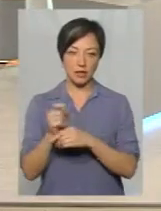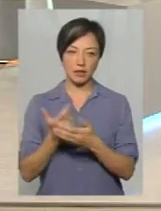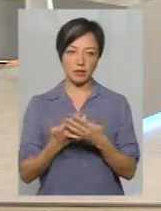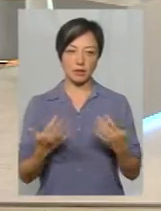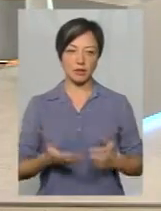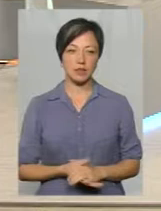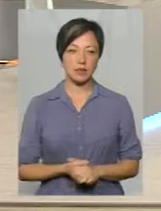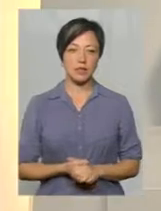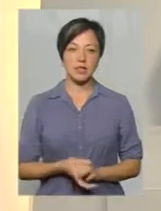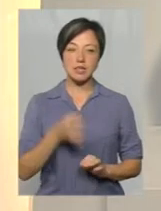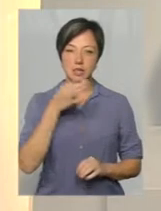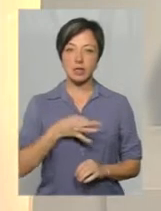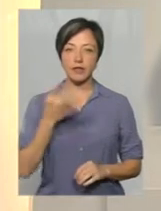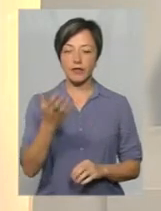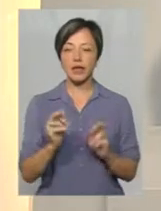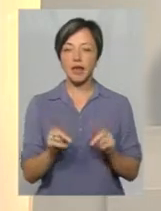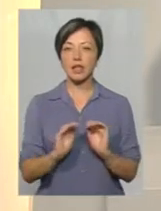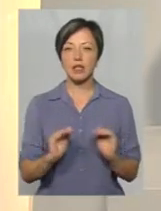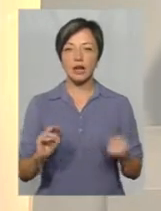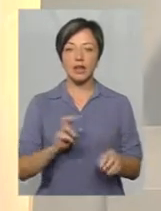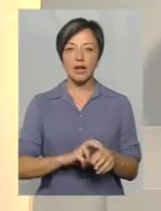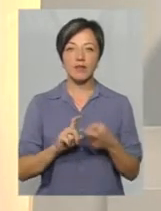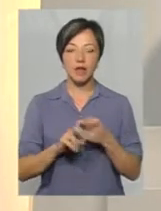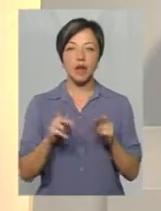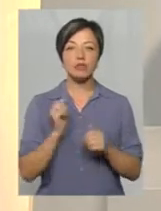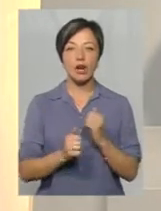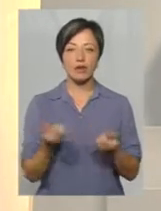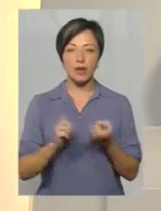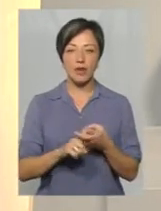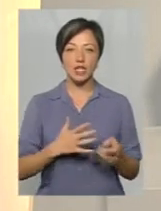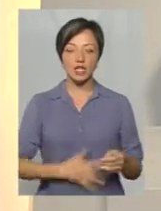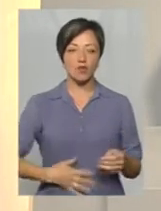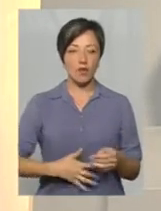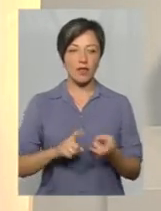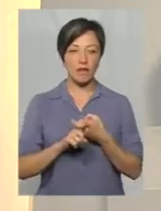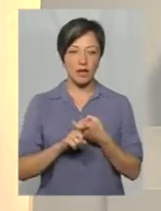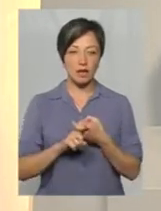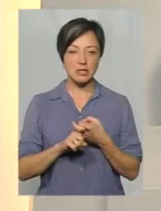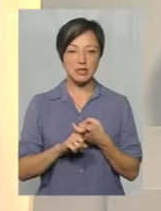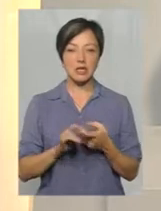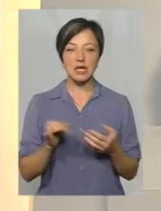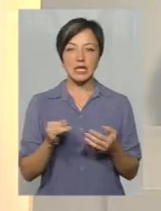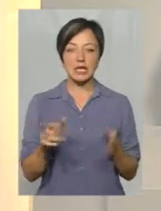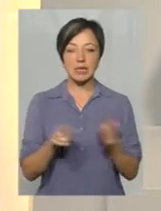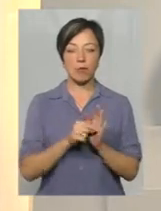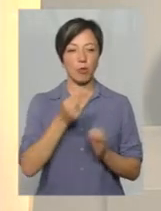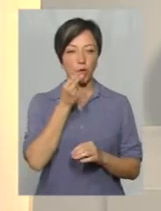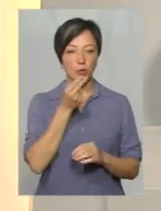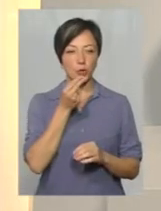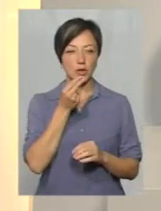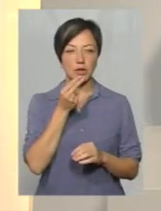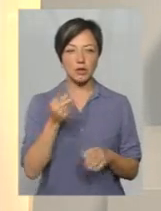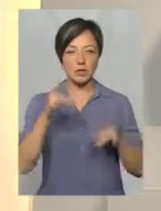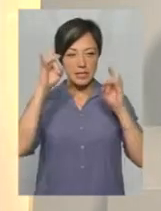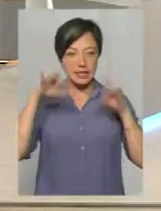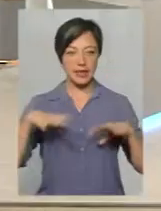Пані Оксано, скажіть, ви як дитячий лікар-інфекціоніст, як часто пов'язуєте кишкові інфекції із продуктами от саме зі